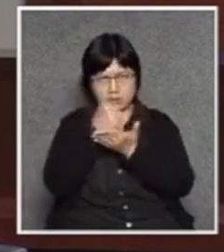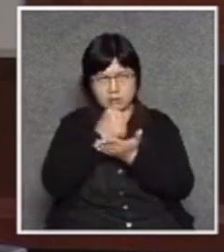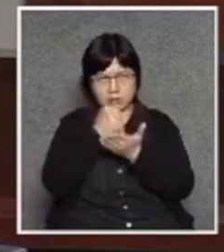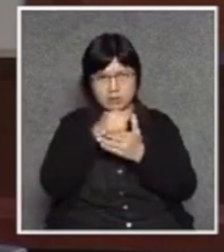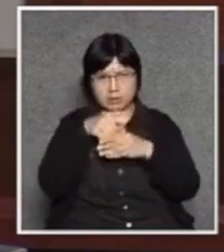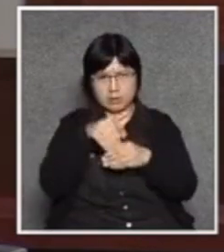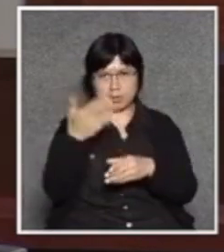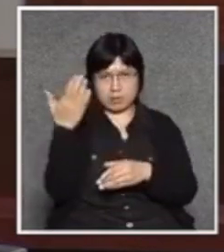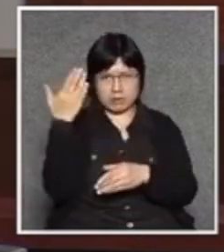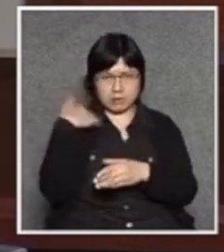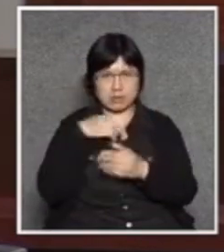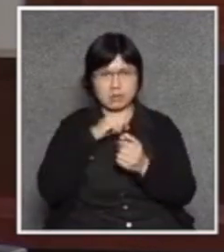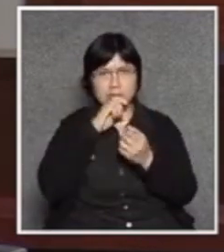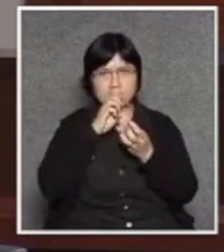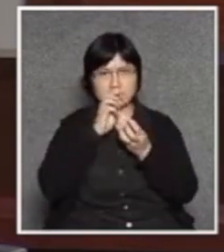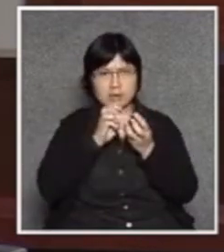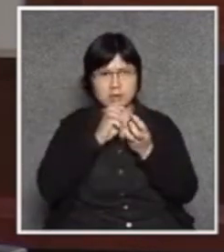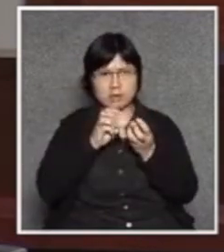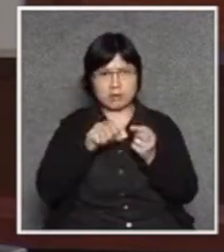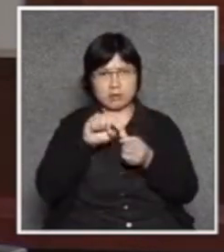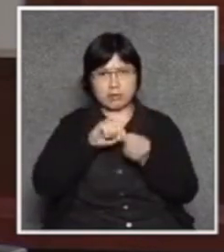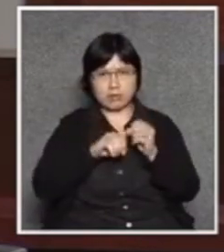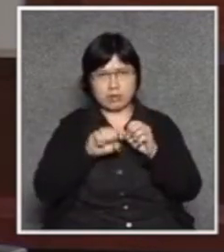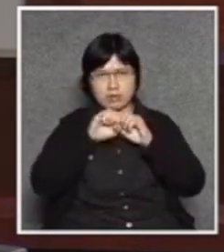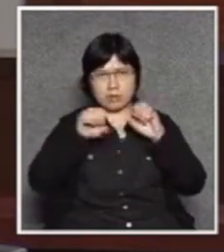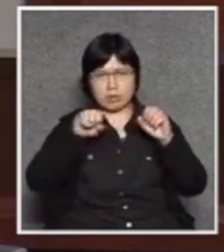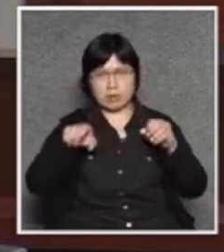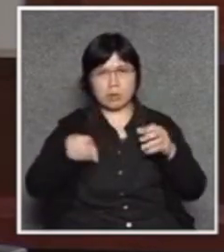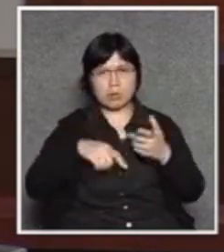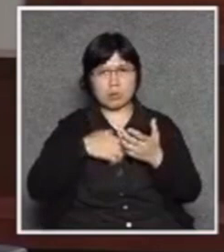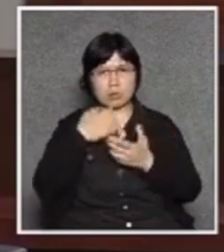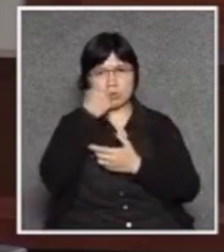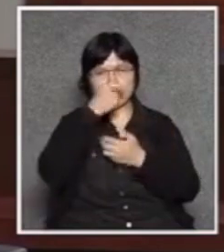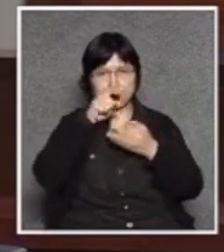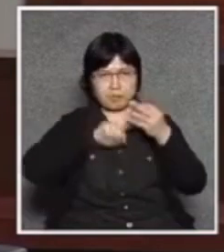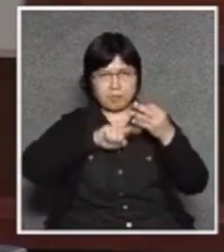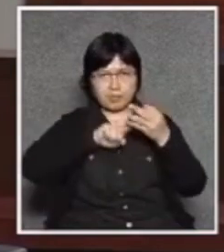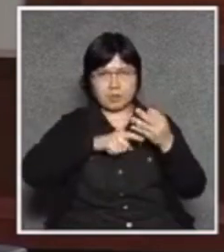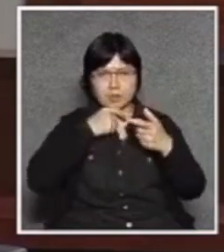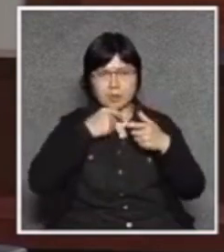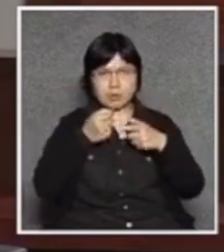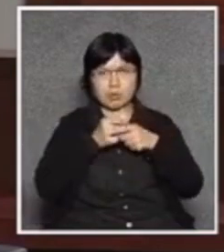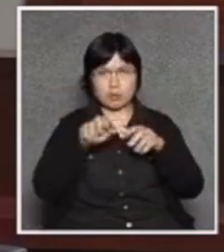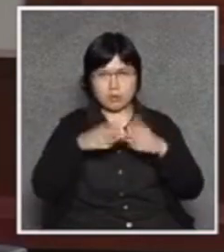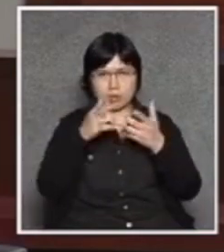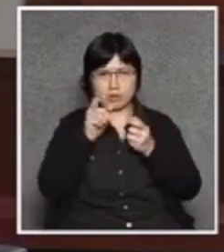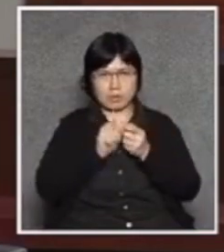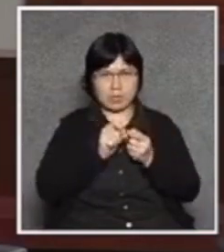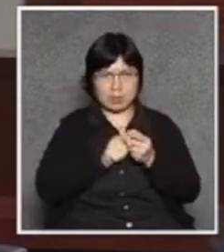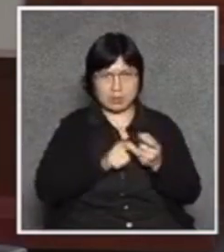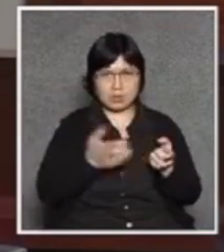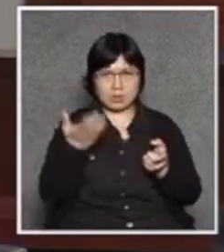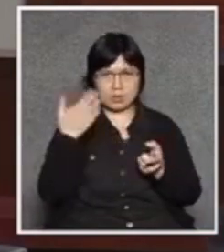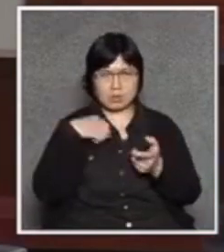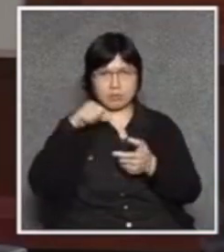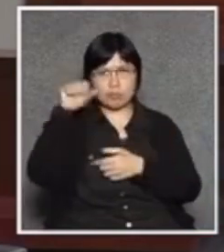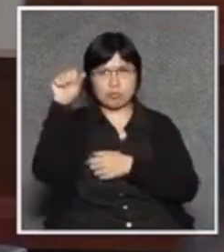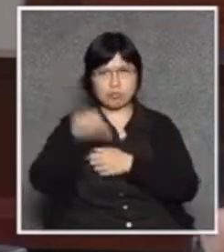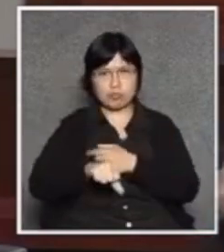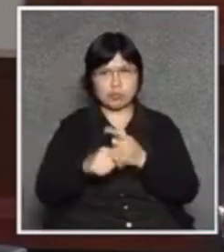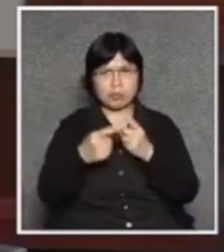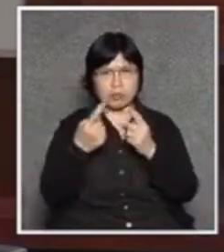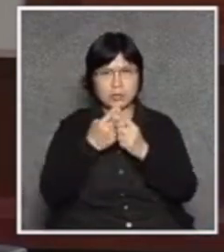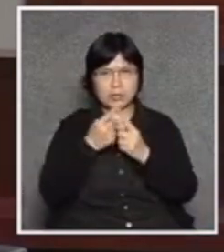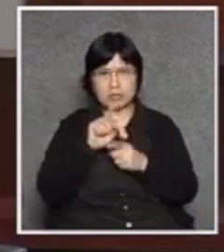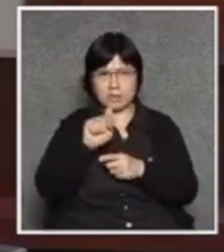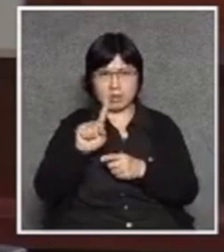時做資訊科技及廣播局長的尤曾嘉麗曾經公開解釋，當時落選的人是因